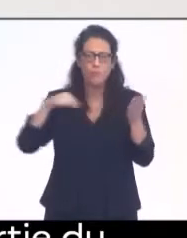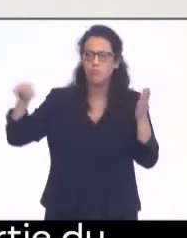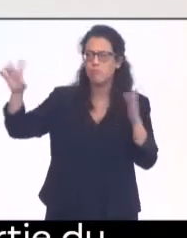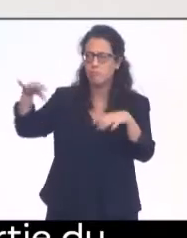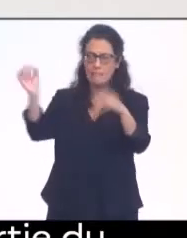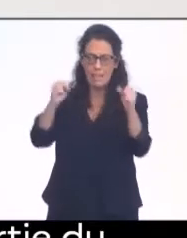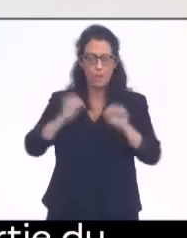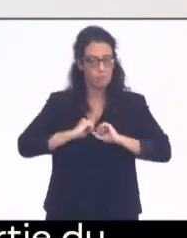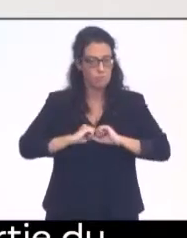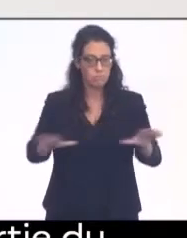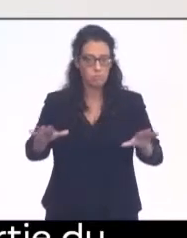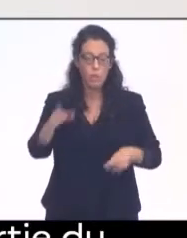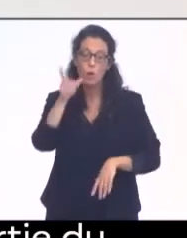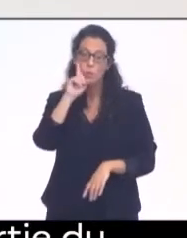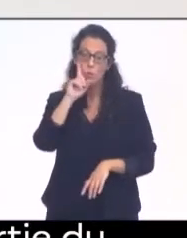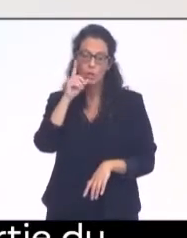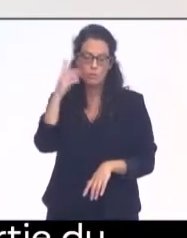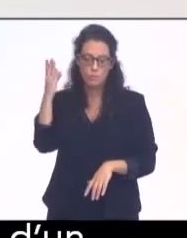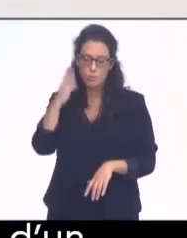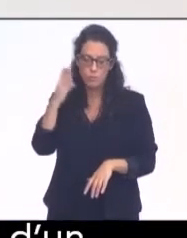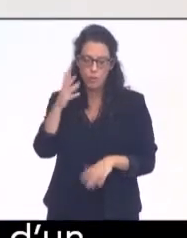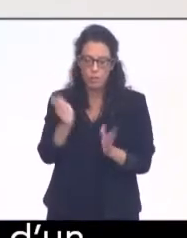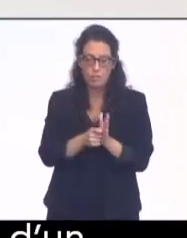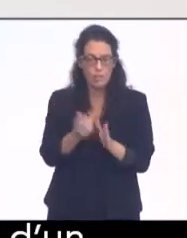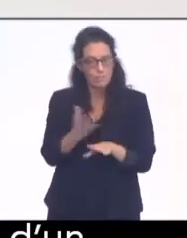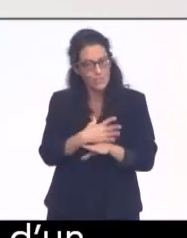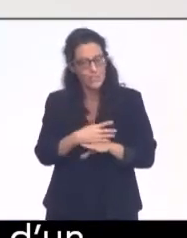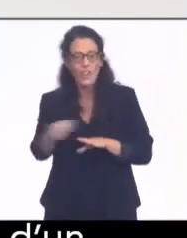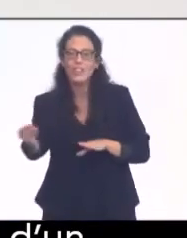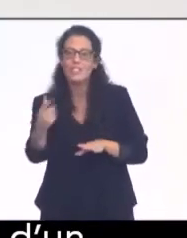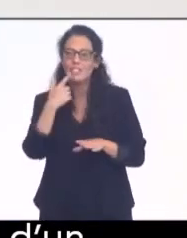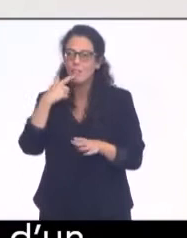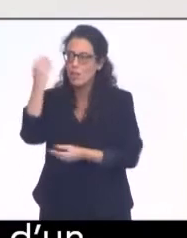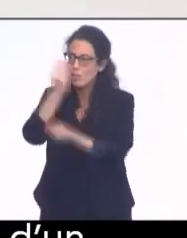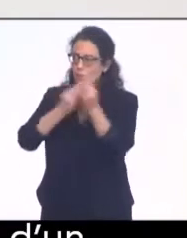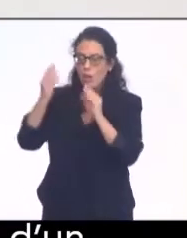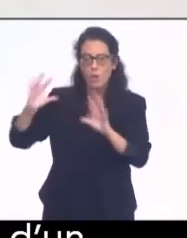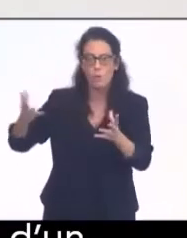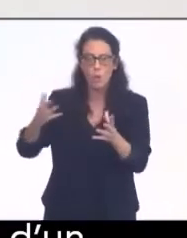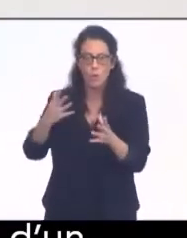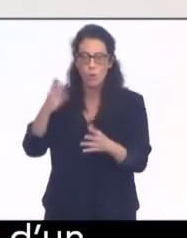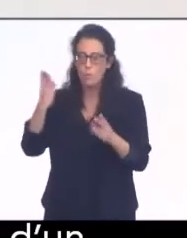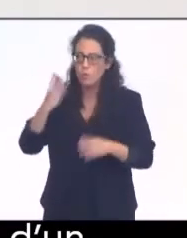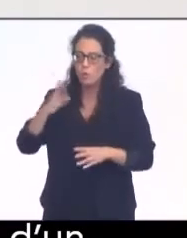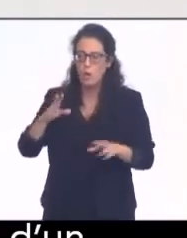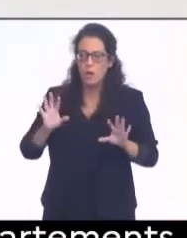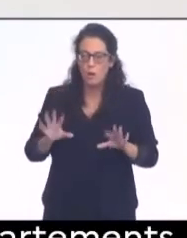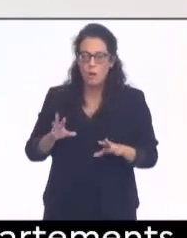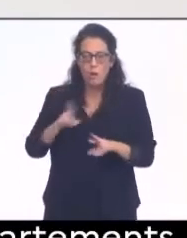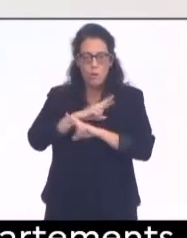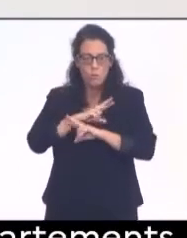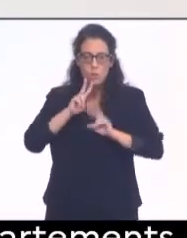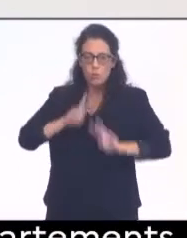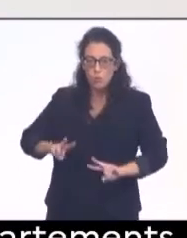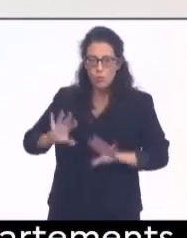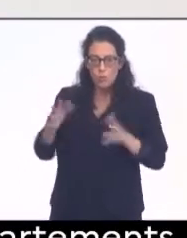tout simplement à l'absolue nécessité d'être accompagné en sortie de confinement sur l'accès aux soins et les solutions de répit, qui étaient les deux sujets majeurs. Une